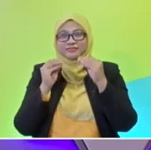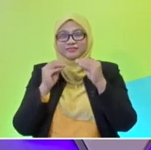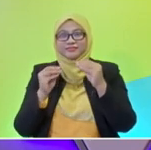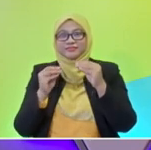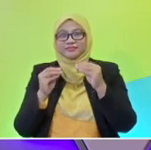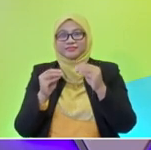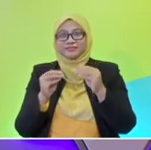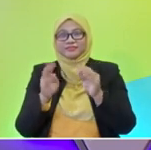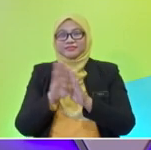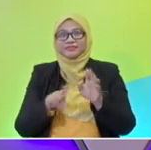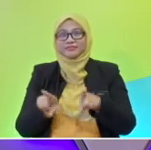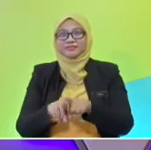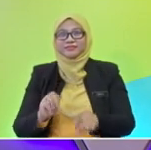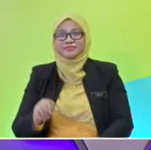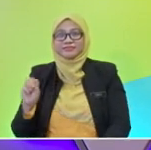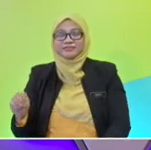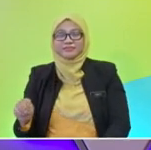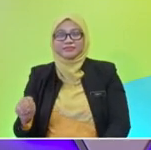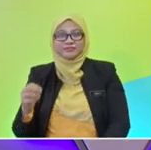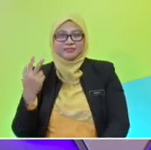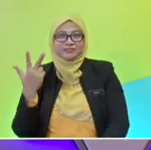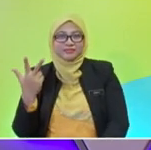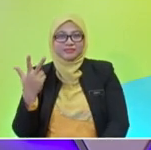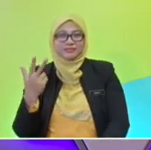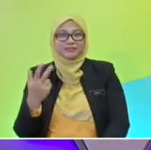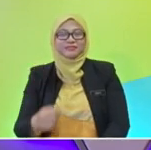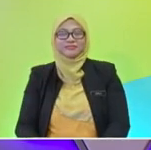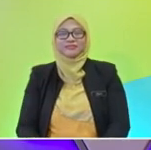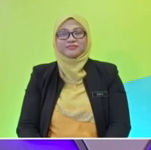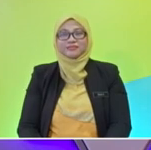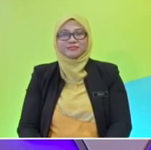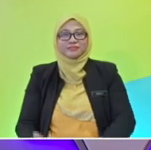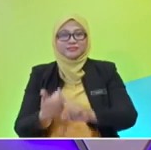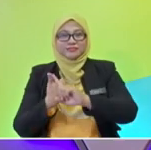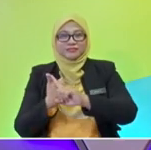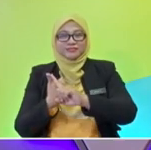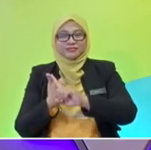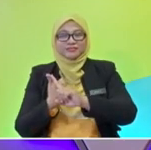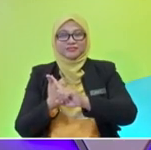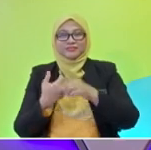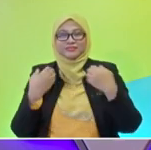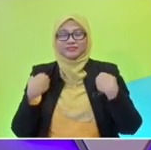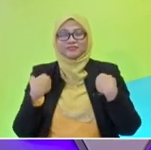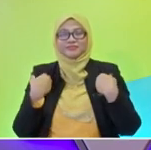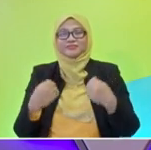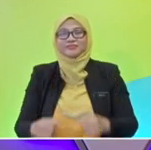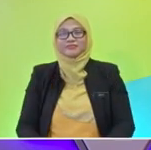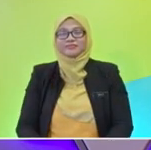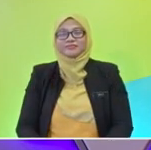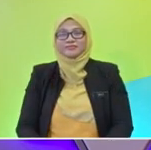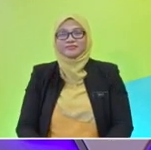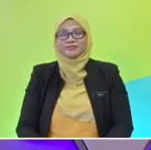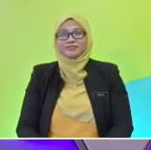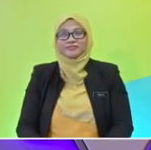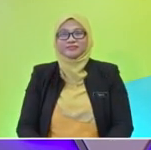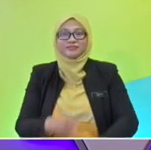hari ini saya kongsikan berkaitan dengan tiga perkara sebenarnya Hanif Oke kita ada yang pertama tadi adalah garis mana